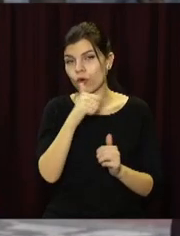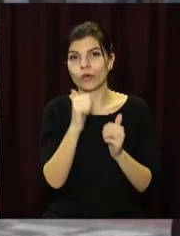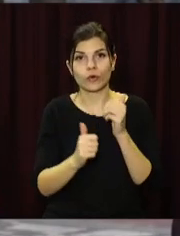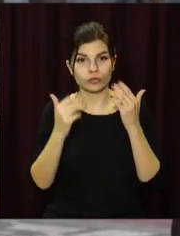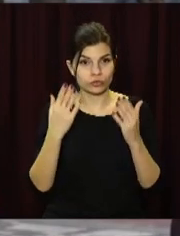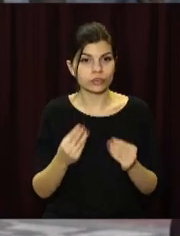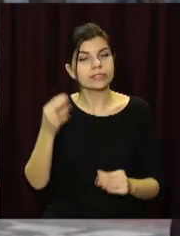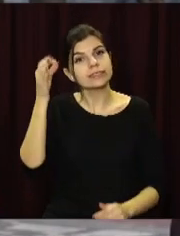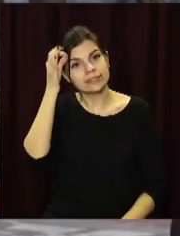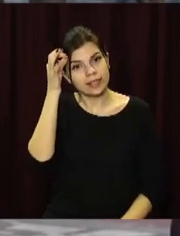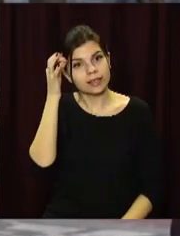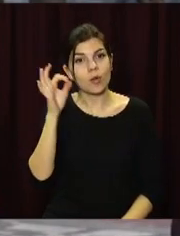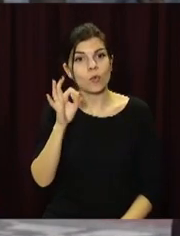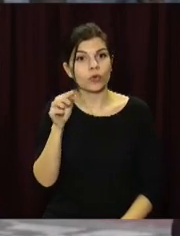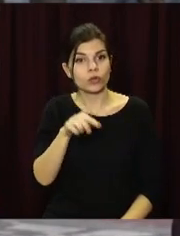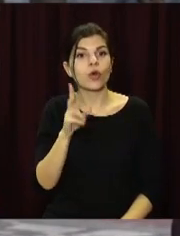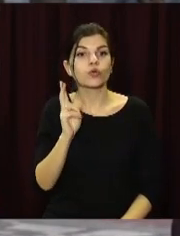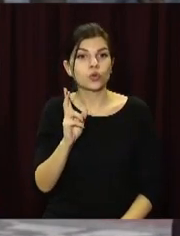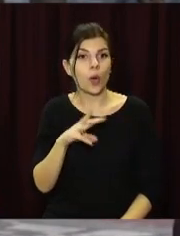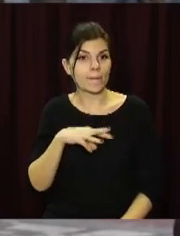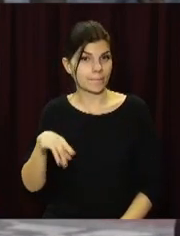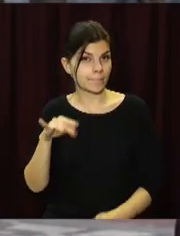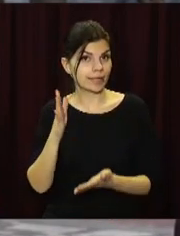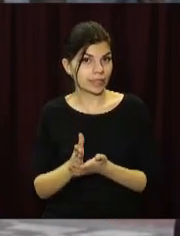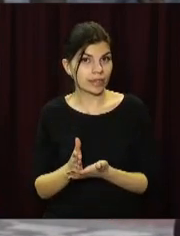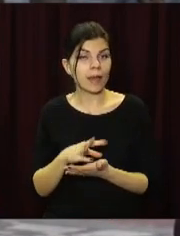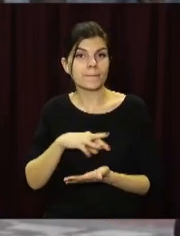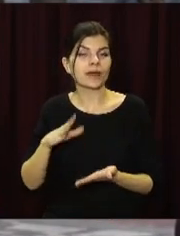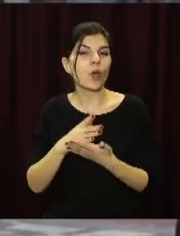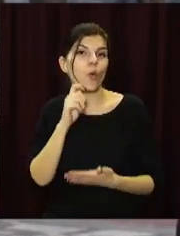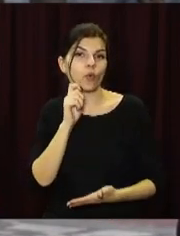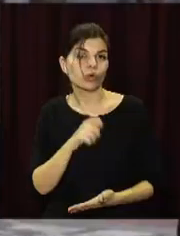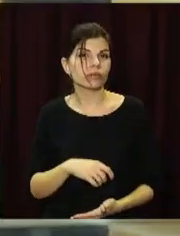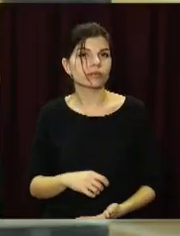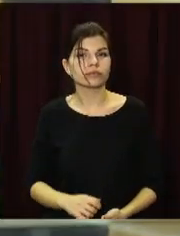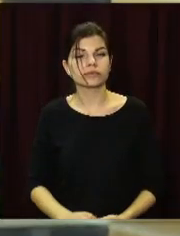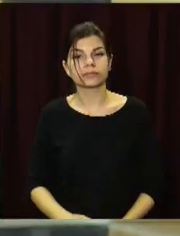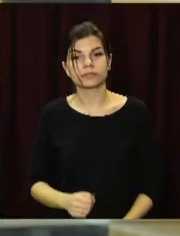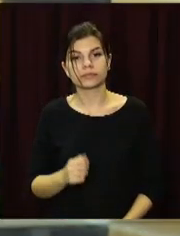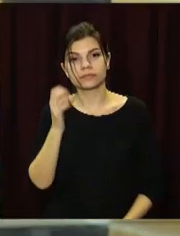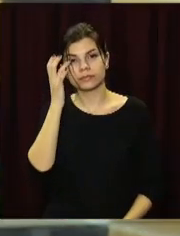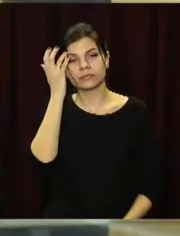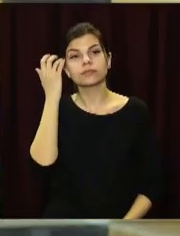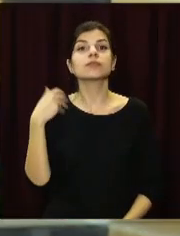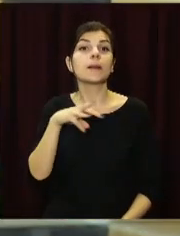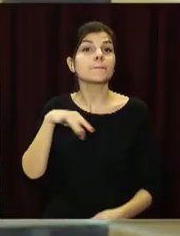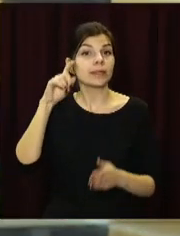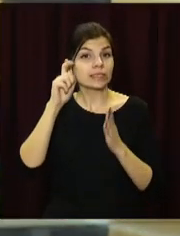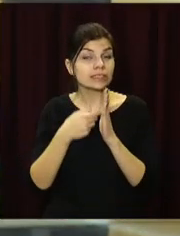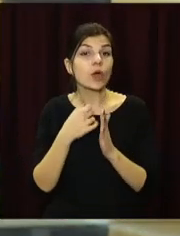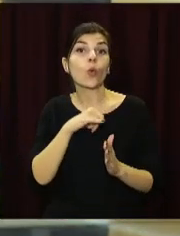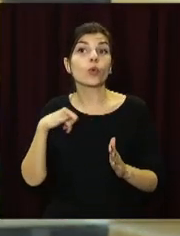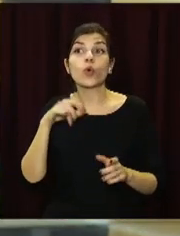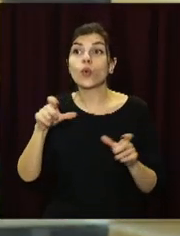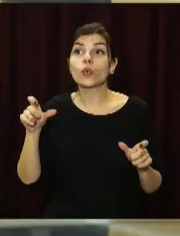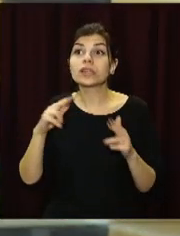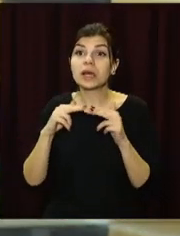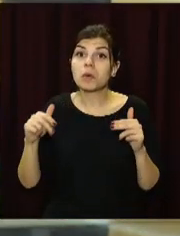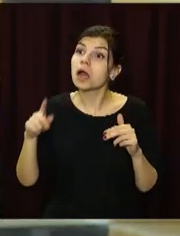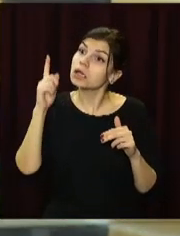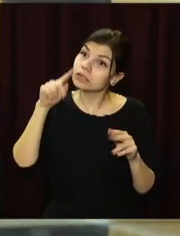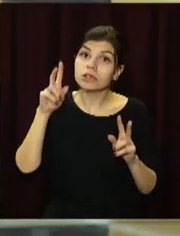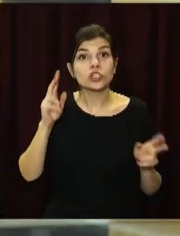дня згадувати про те, хто ми є. Ми є українці. Ми дізналися і у самих дніпрян, чи знають вони,